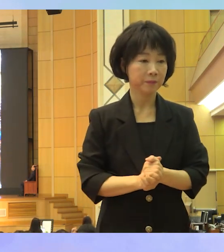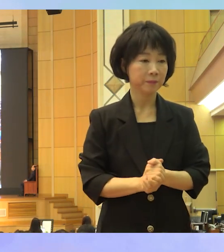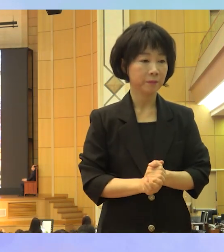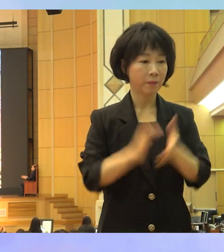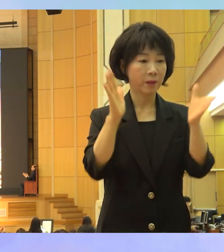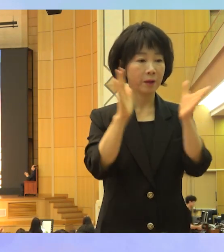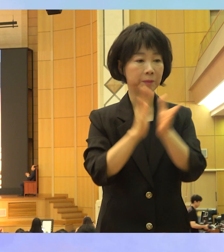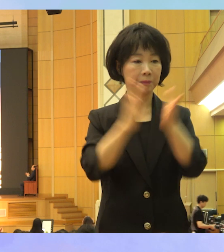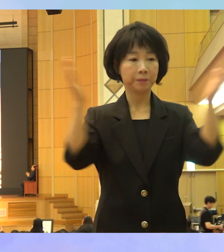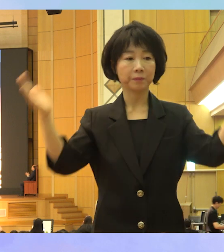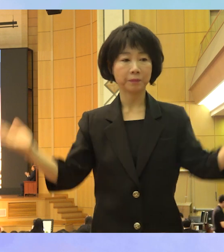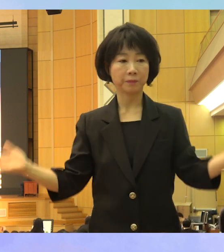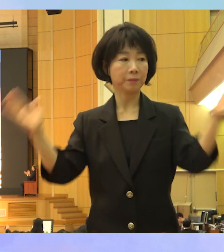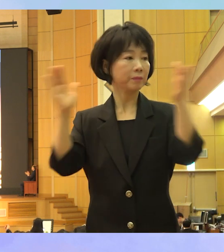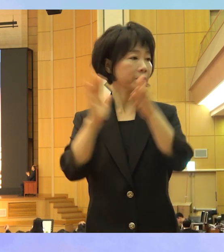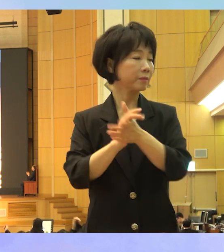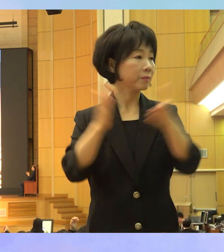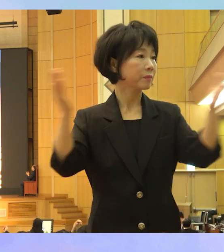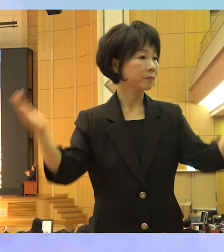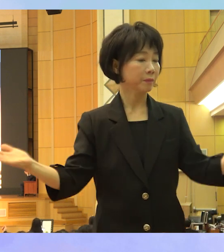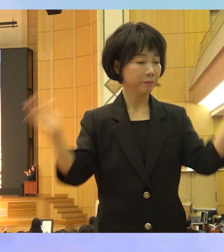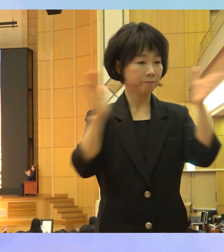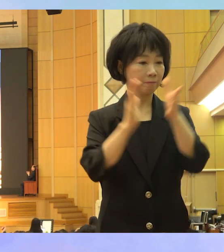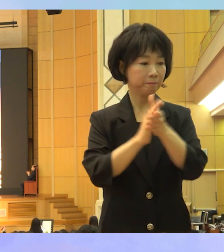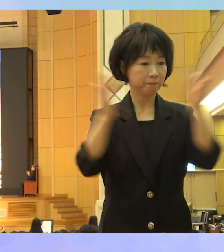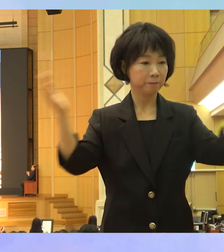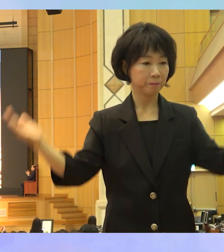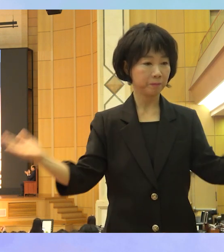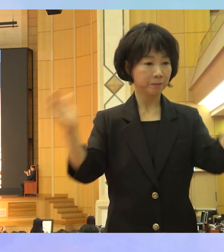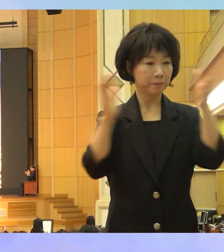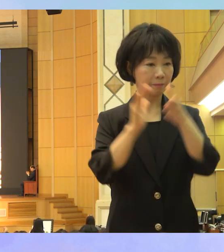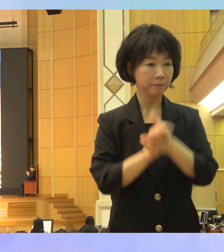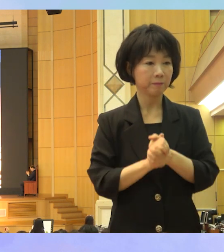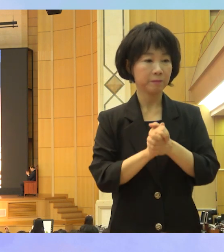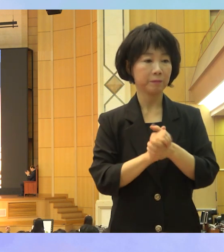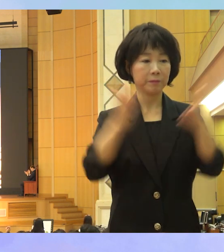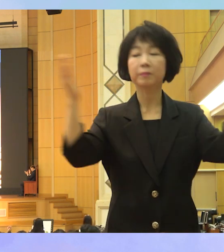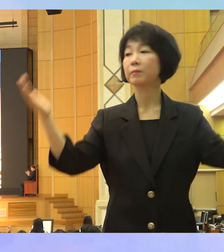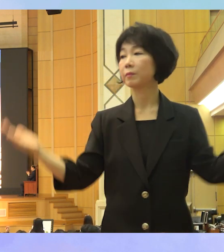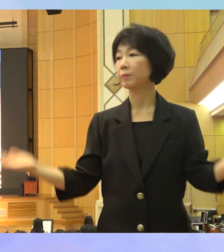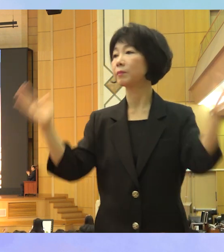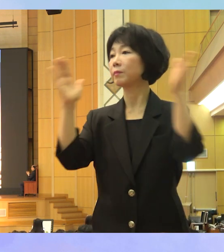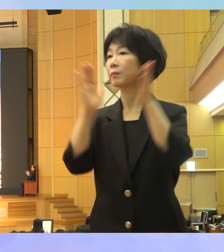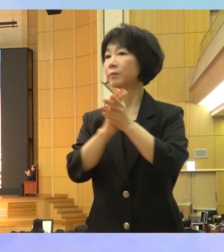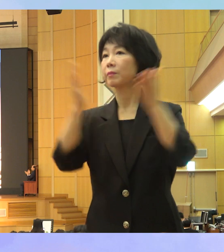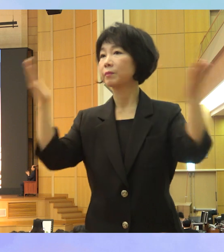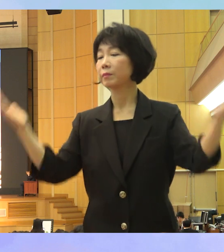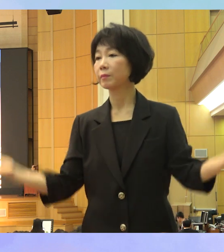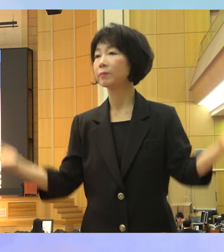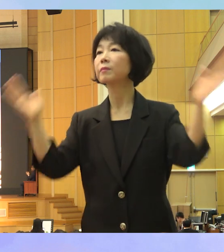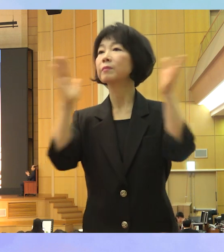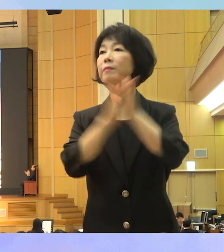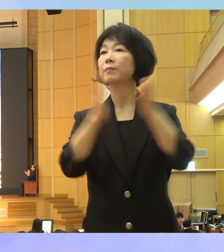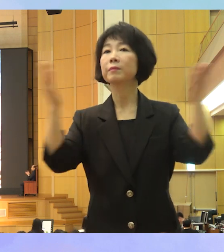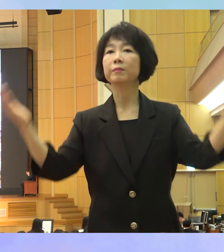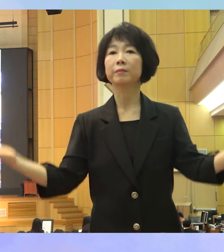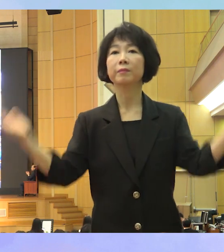어머니를 생각하면서 나의 주인 되신 아버지를 생각하시면서 찬양하시겠습니다.